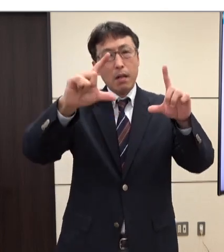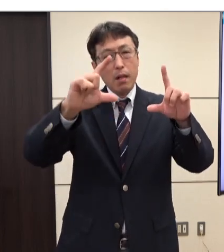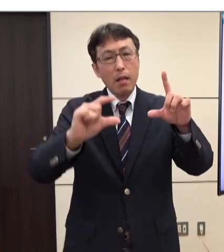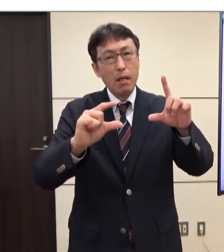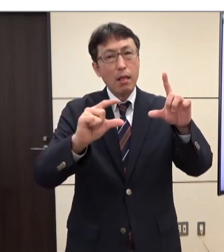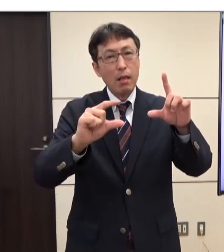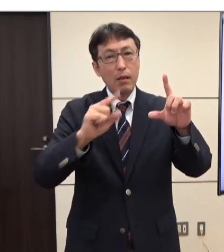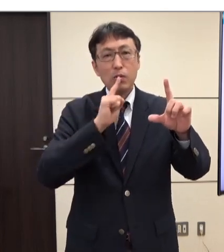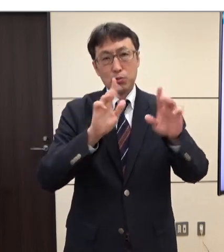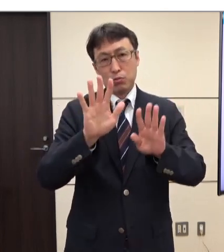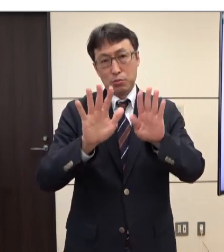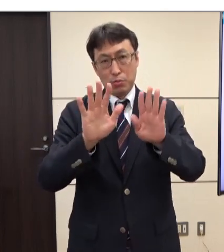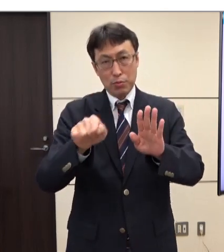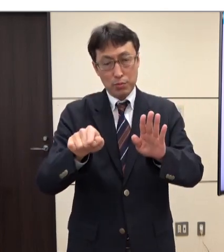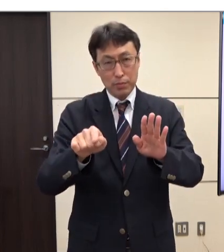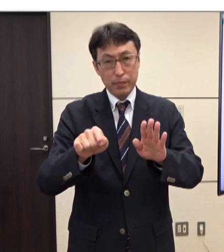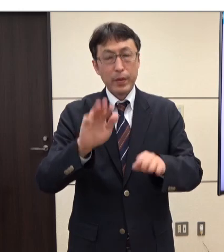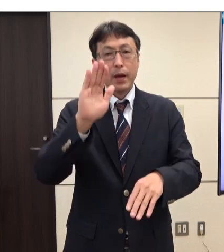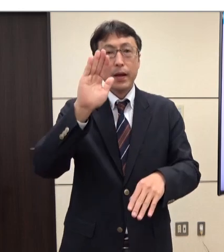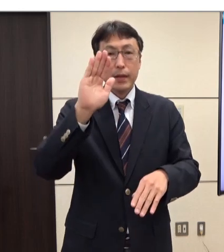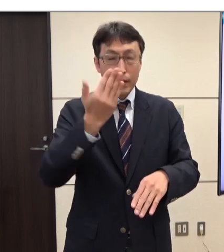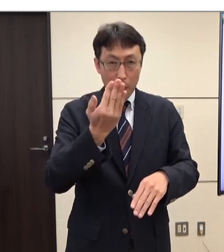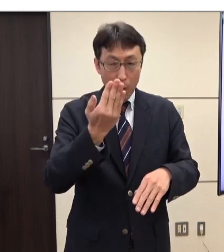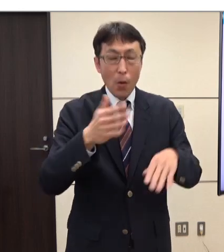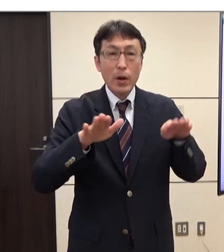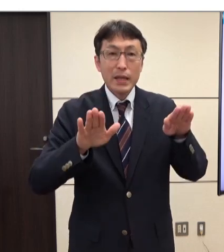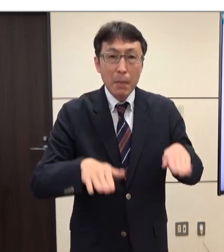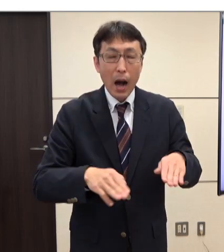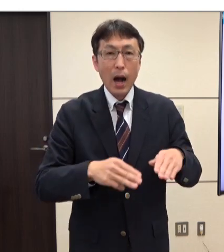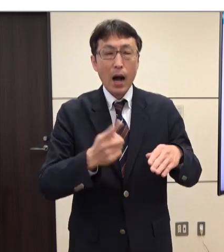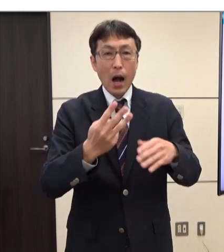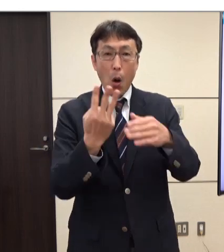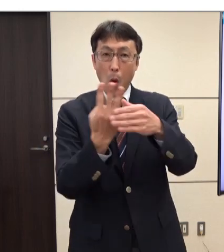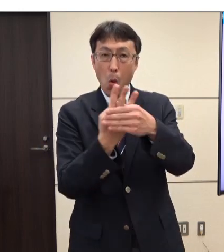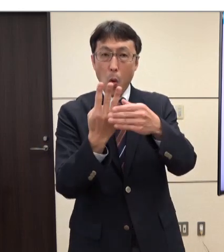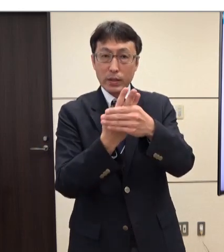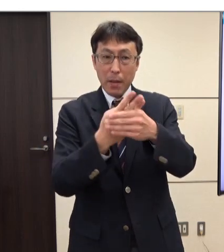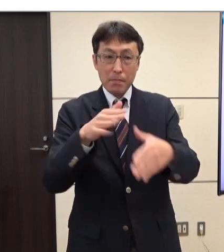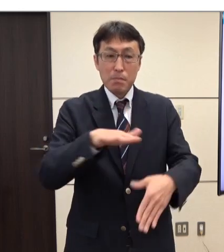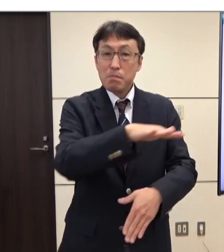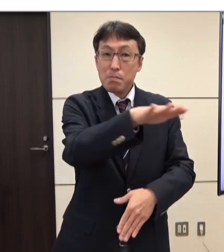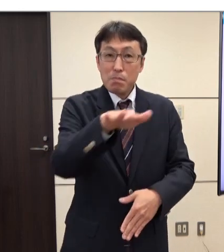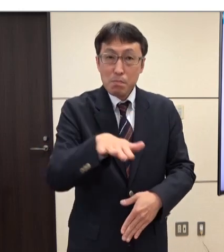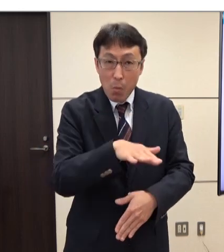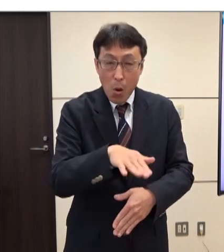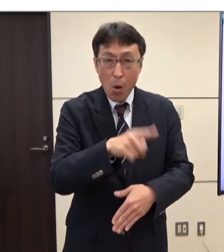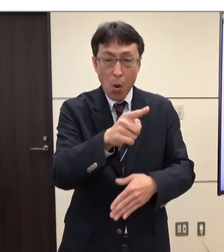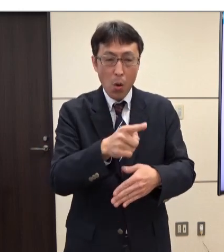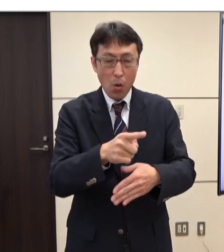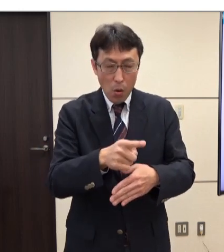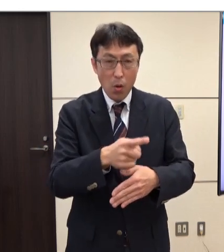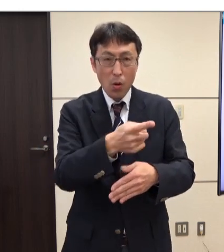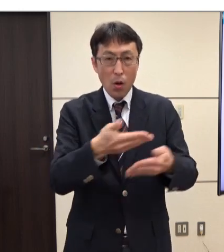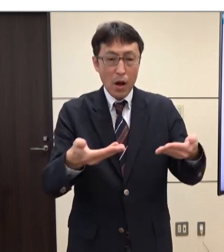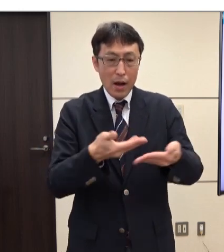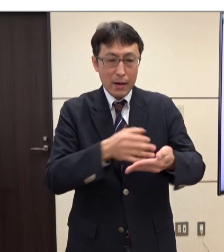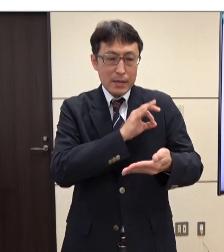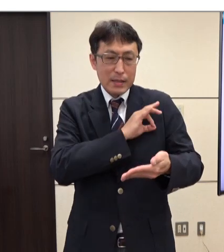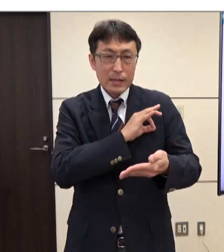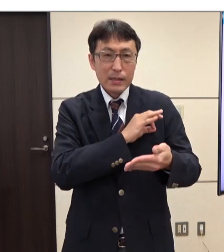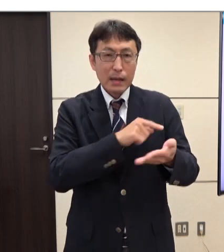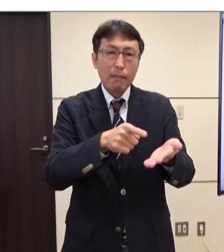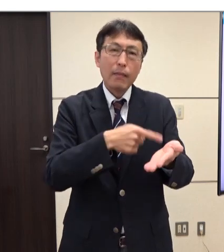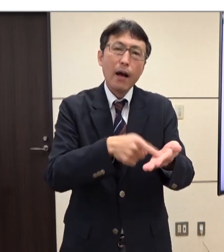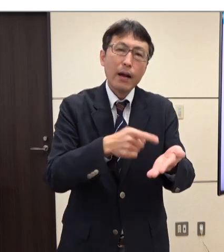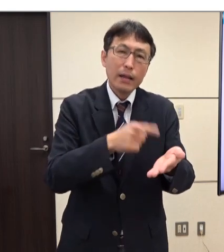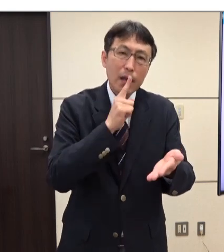は温泉側でも人手不足でなかなか、定員いっぱい入れられないという今事情がありまして、まあ、